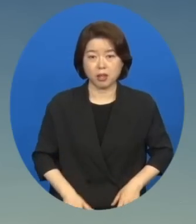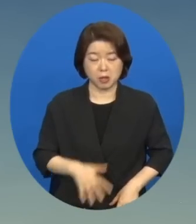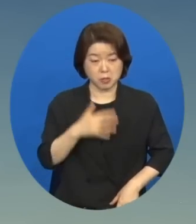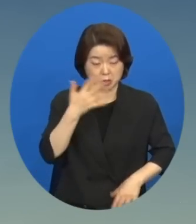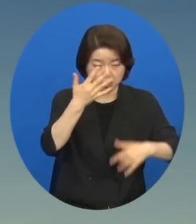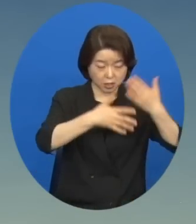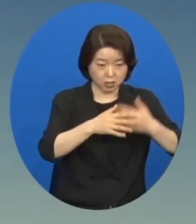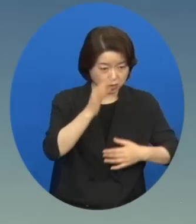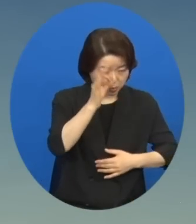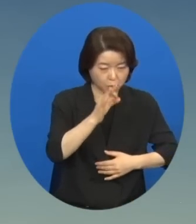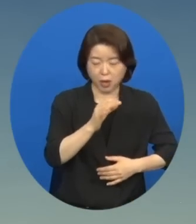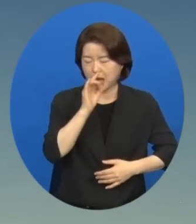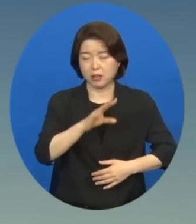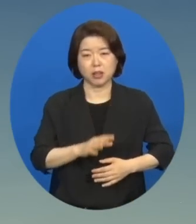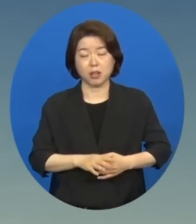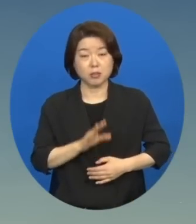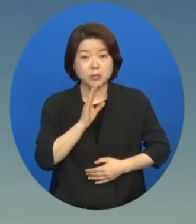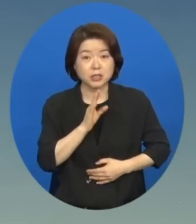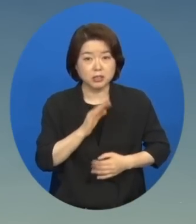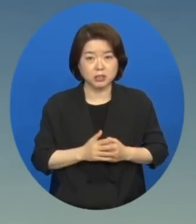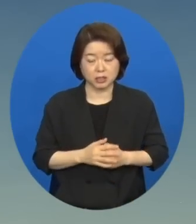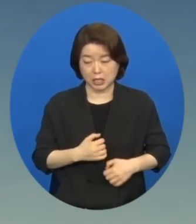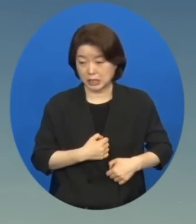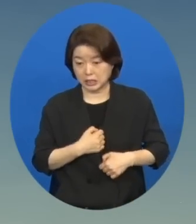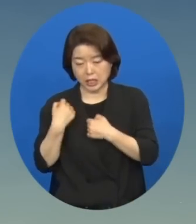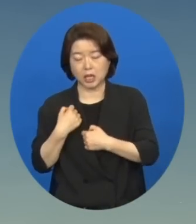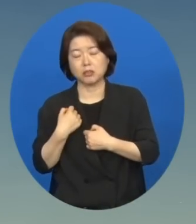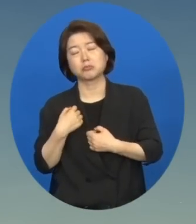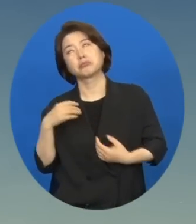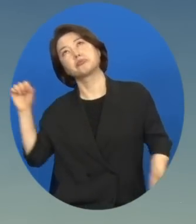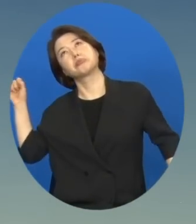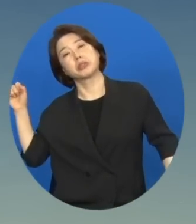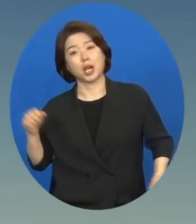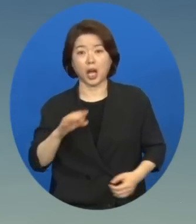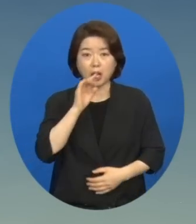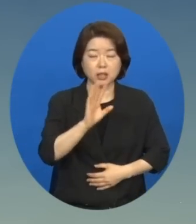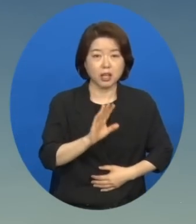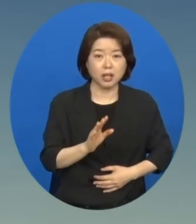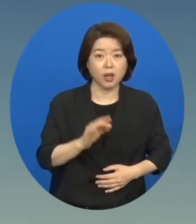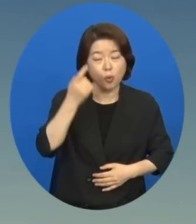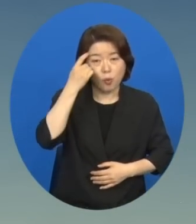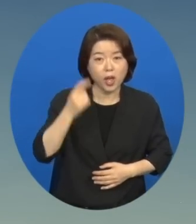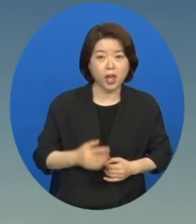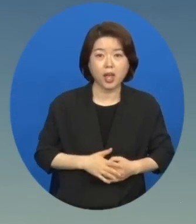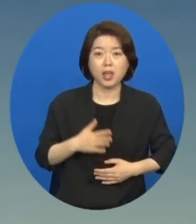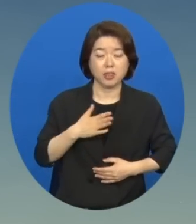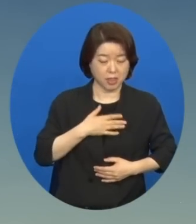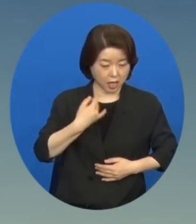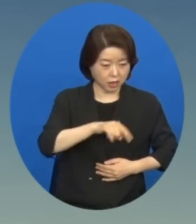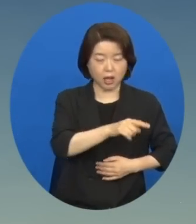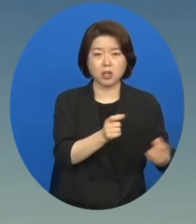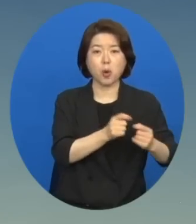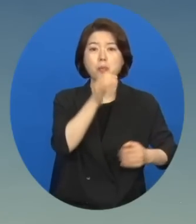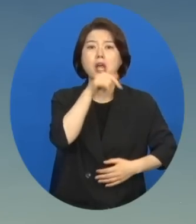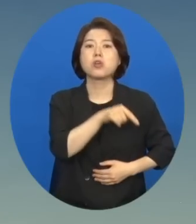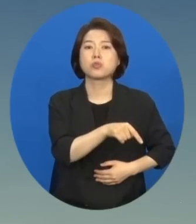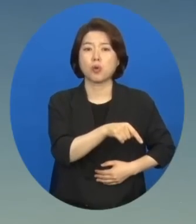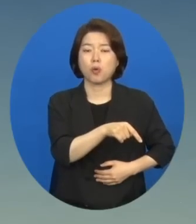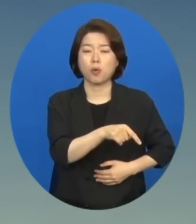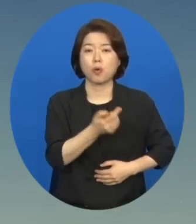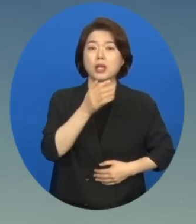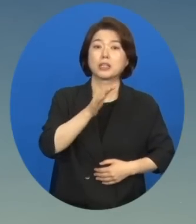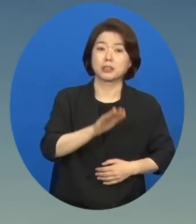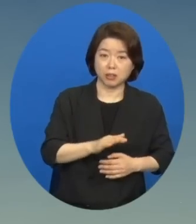음란한 영상 못 봅니다. 게으르게 늘어져 있지 않습니다. 왜냐하면 우리 딸이 옆에 있으니까요.